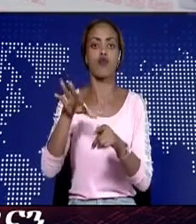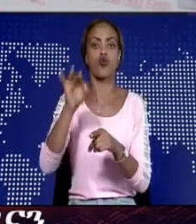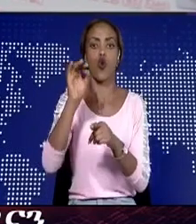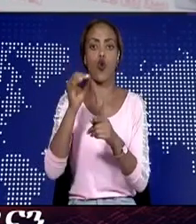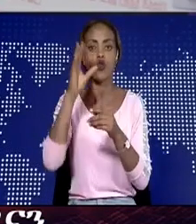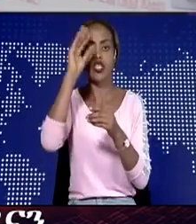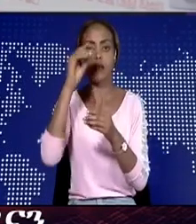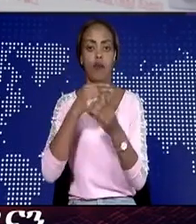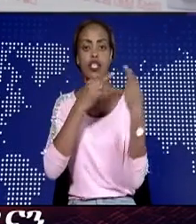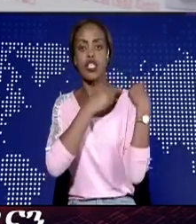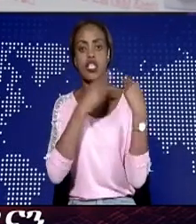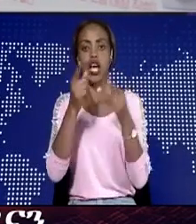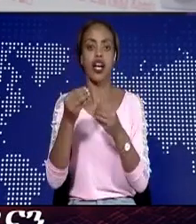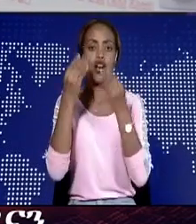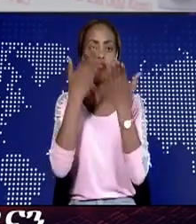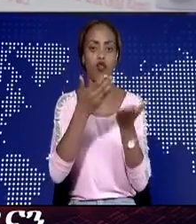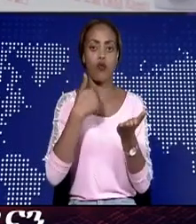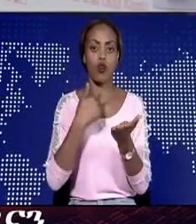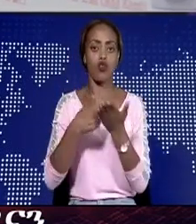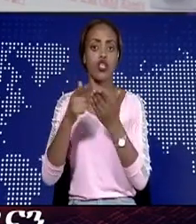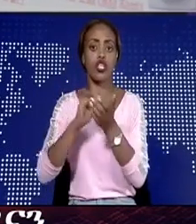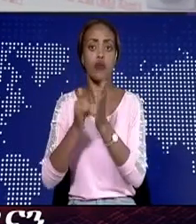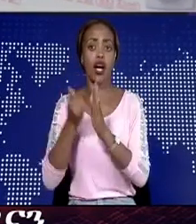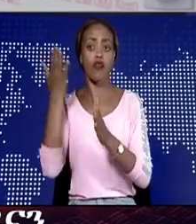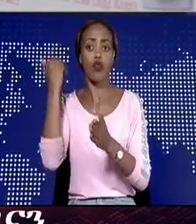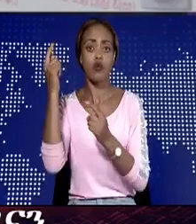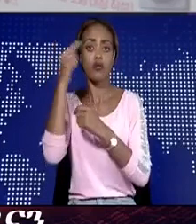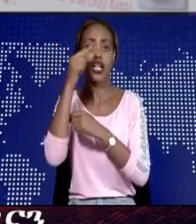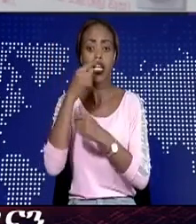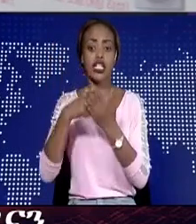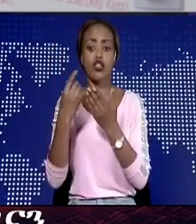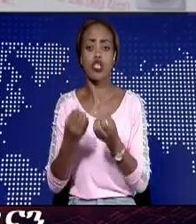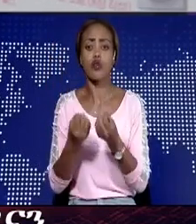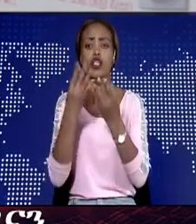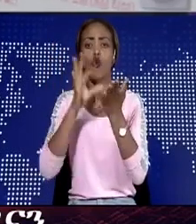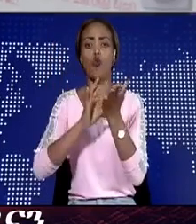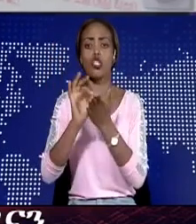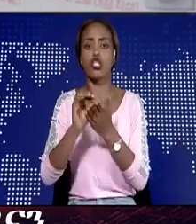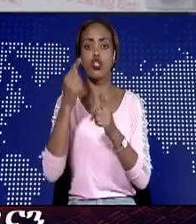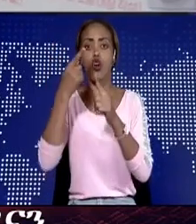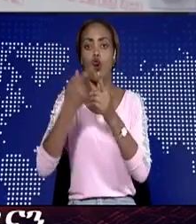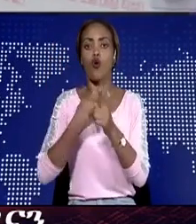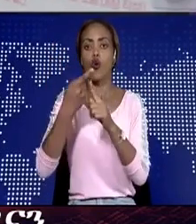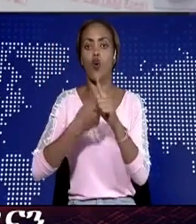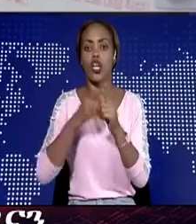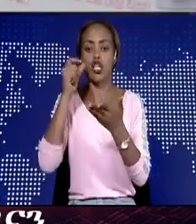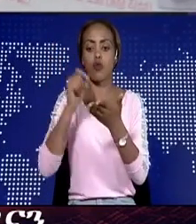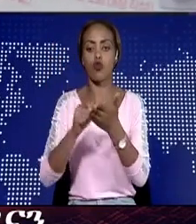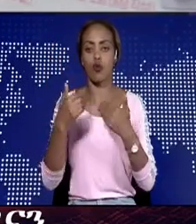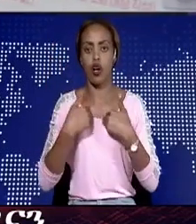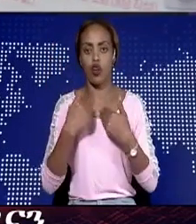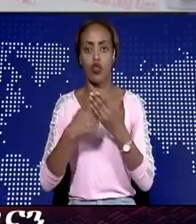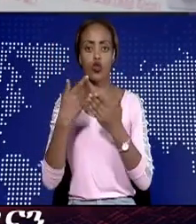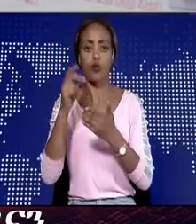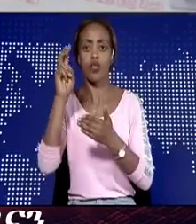زترخبو سمز تهاجر افليط املو ازد ما كابتم زحلفو معلتات اتزبز حقو طري زترخبو الورحي تبايلو تمزجبلو